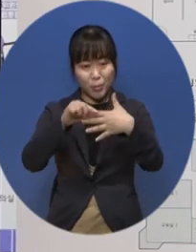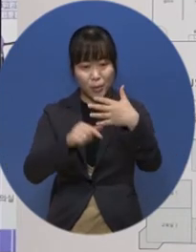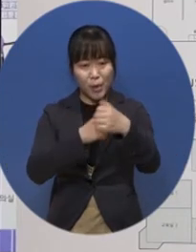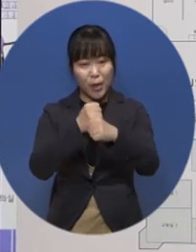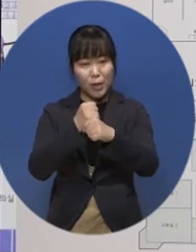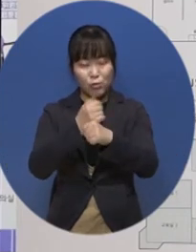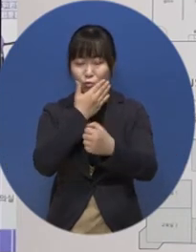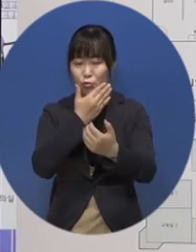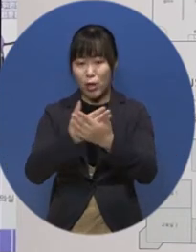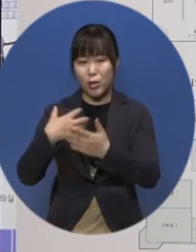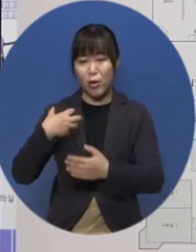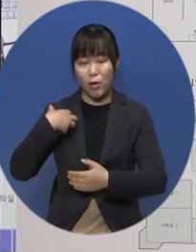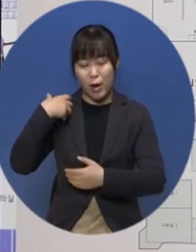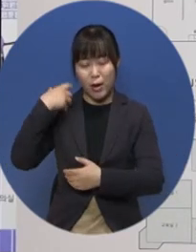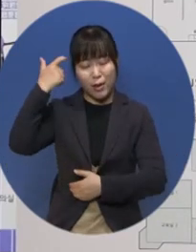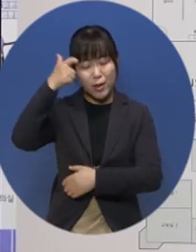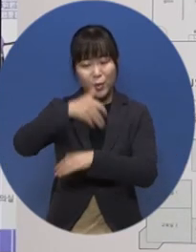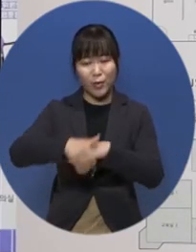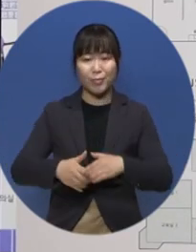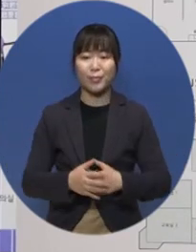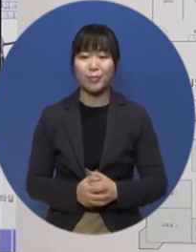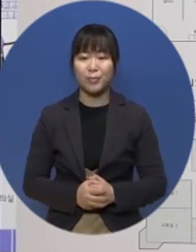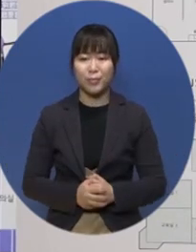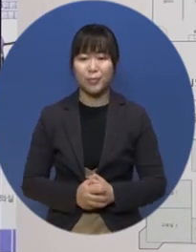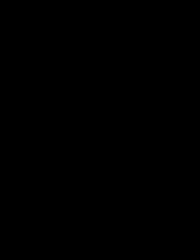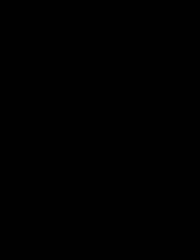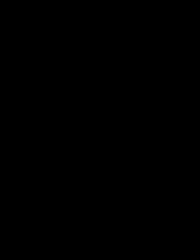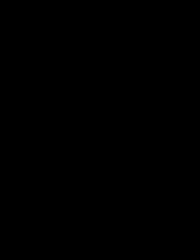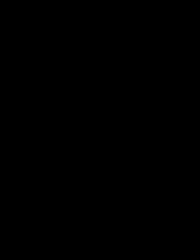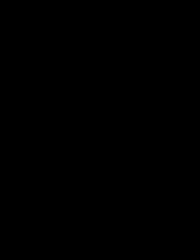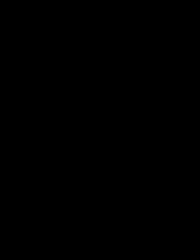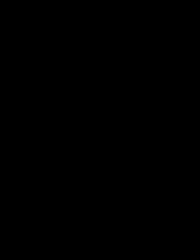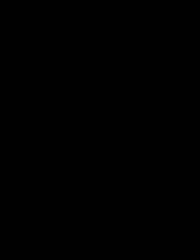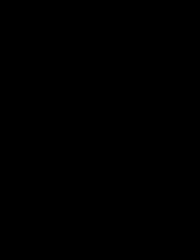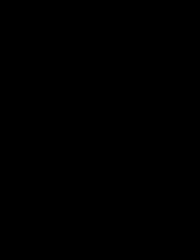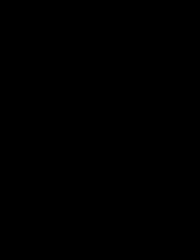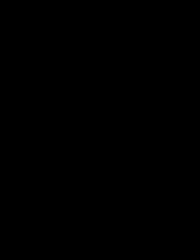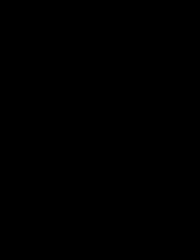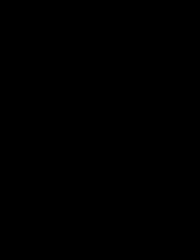역할을 해나갈 그해 입니다 복지 탭이 뉴스